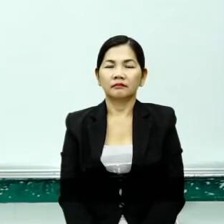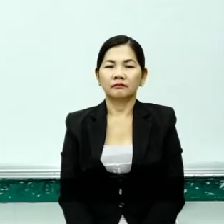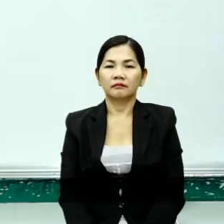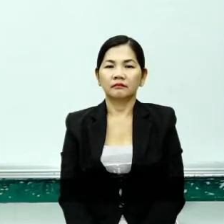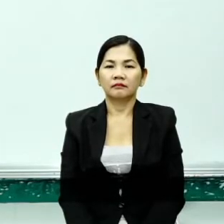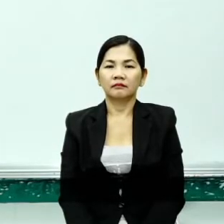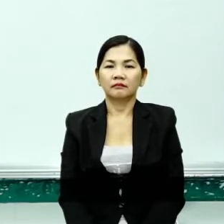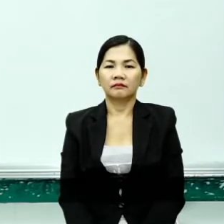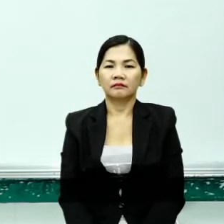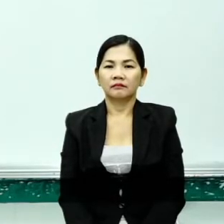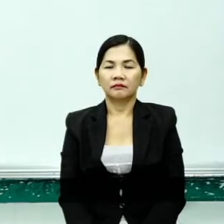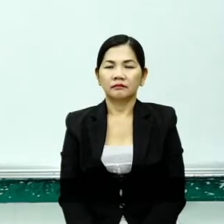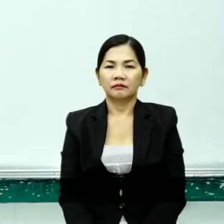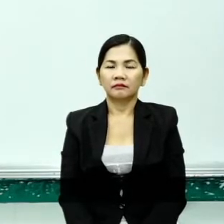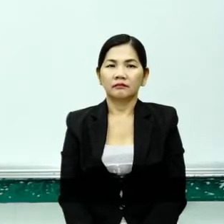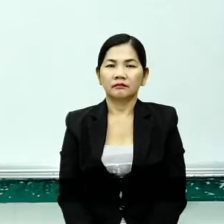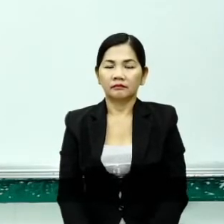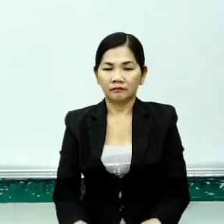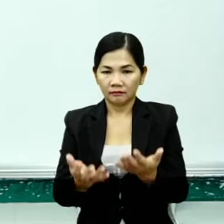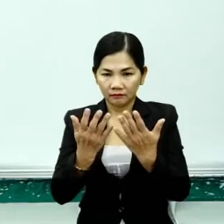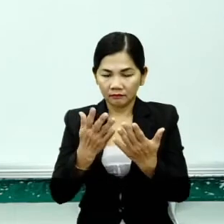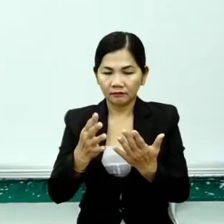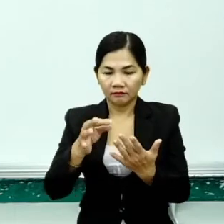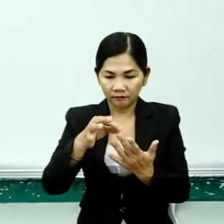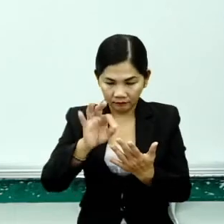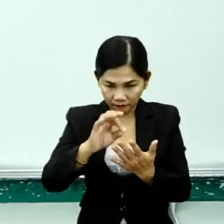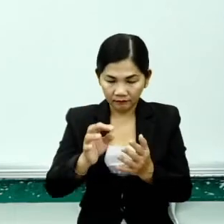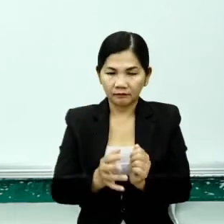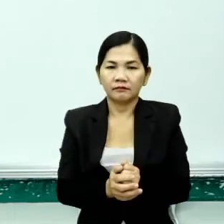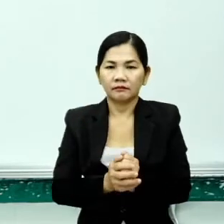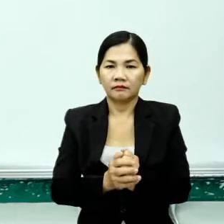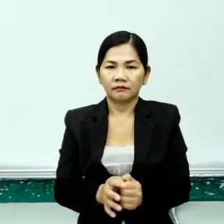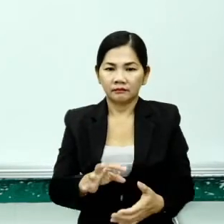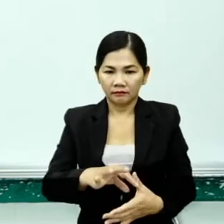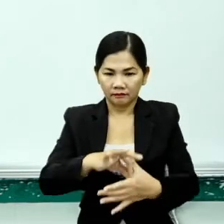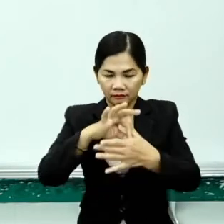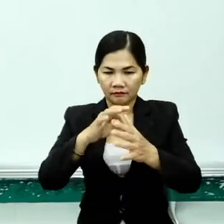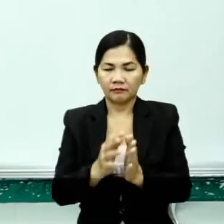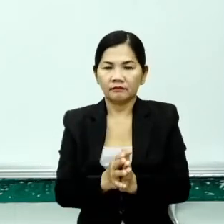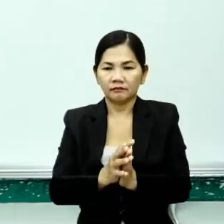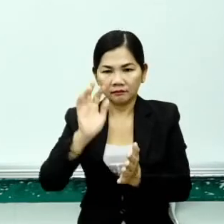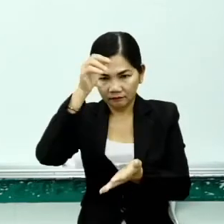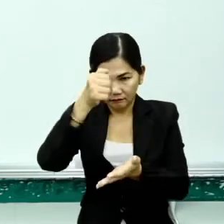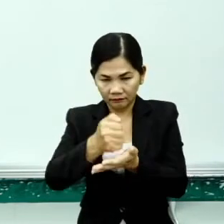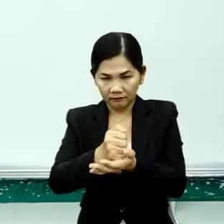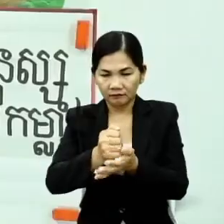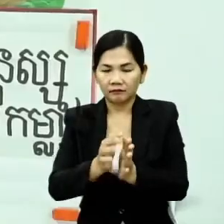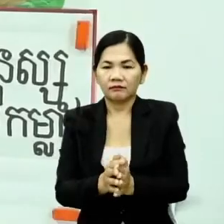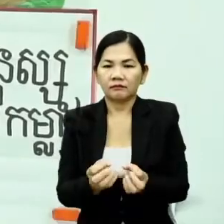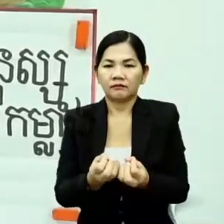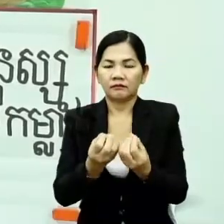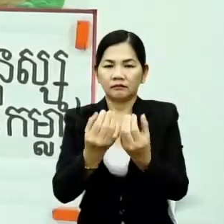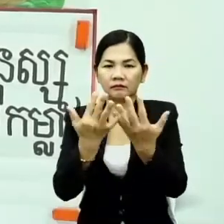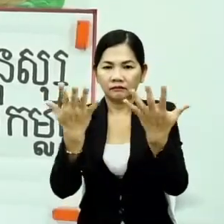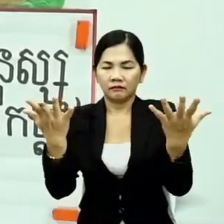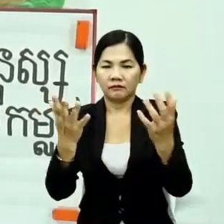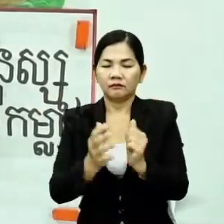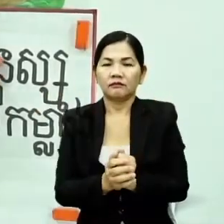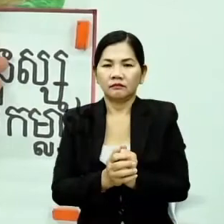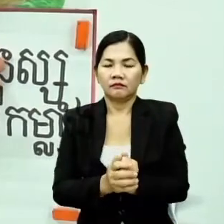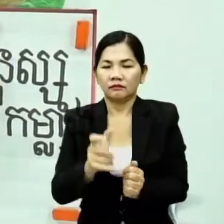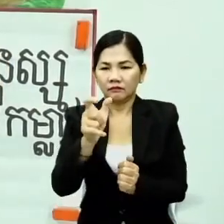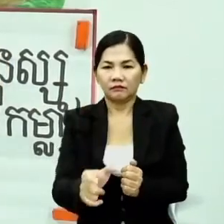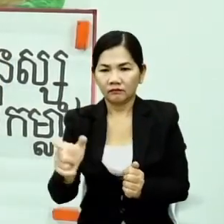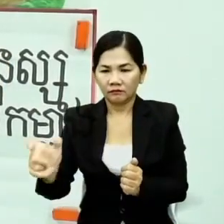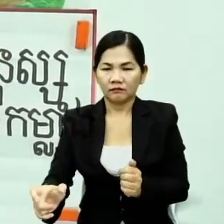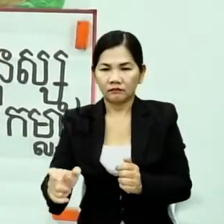cha tỏ ai lỡ cha con thua cả tiền tòa tặng ác nía sát đo pho pro giáo chân na đo một